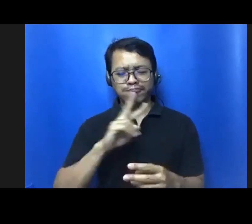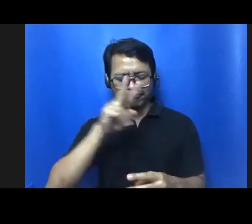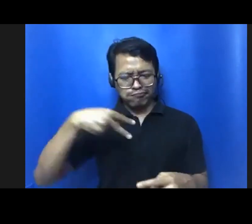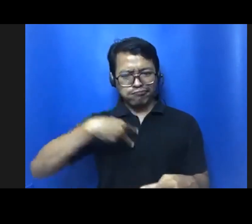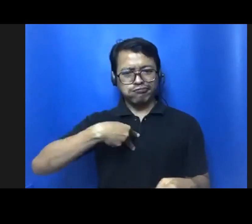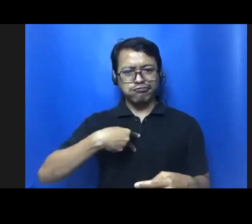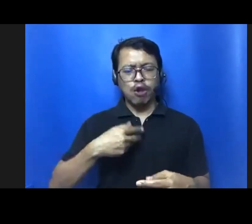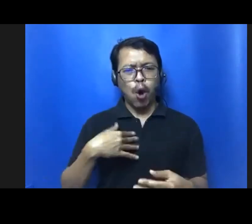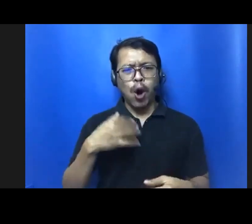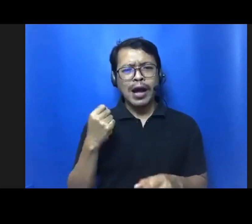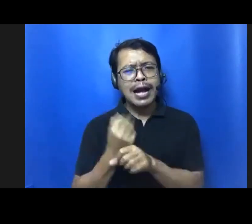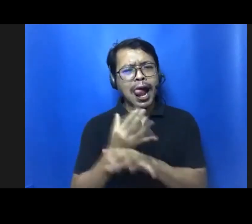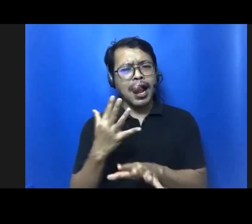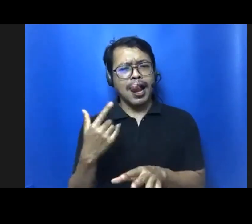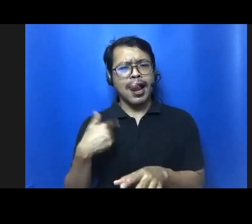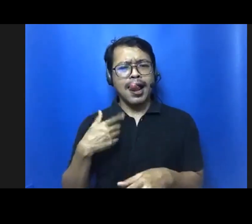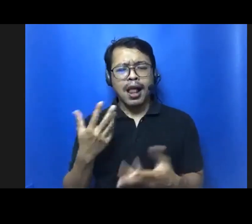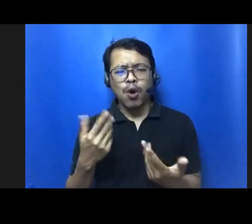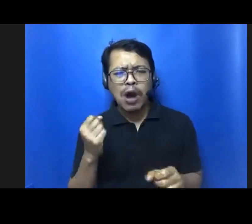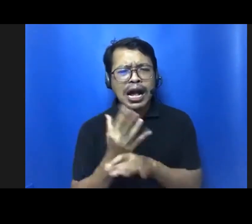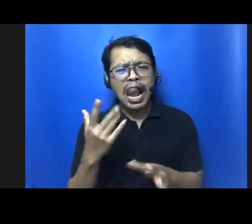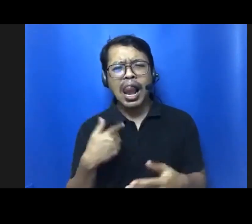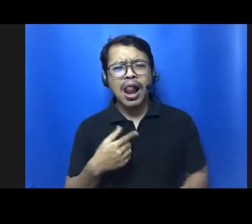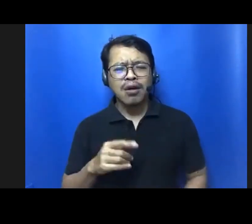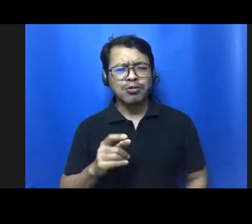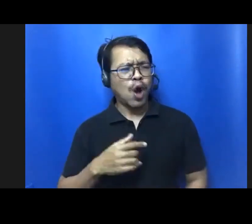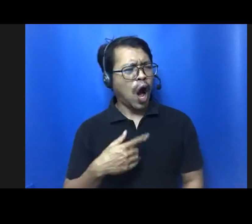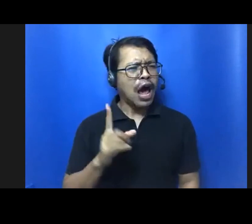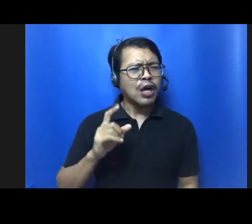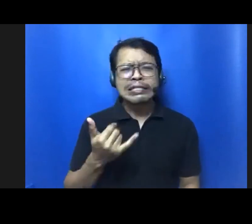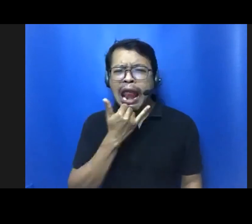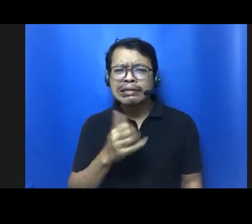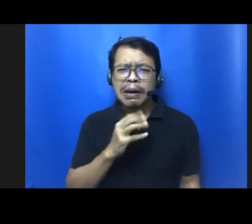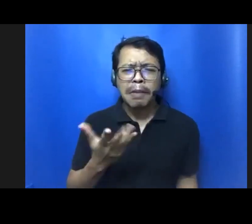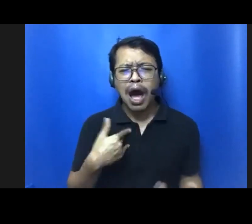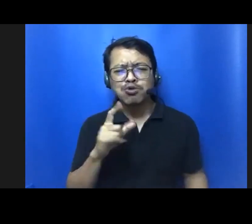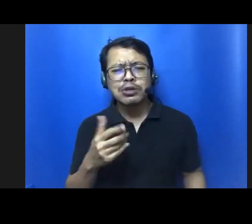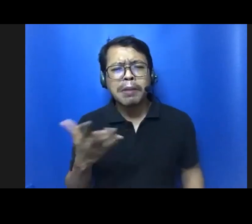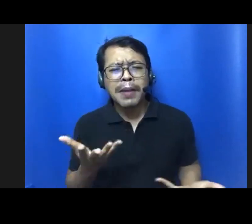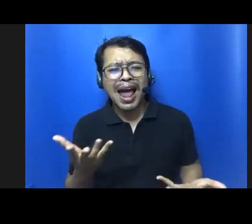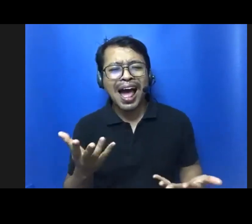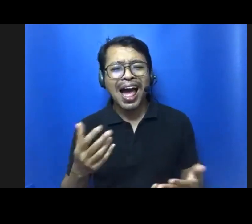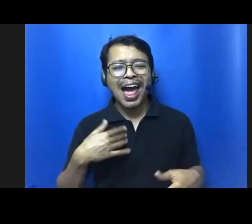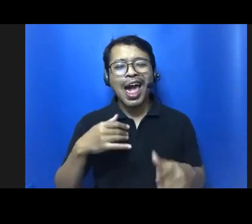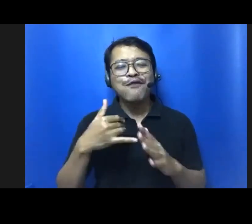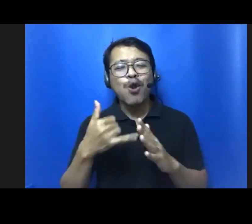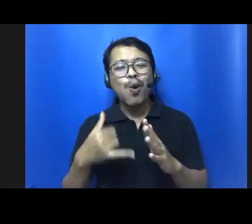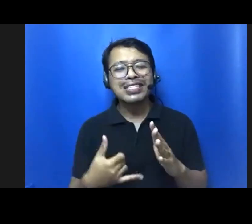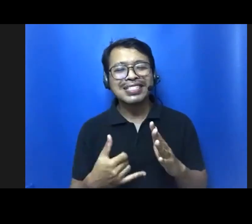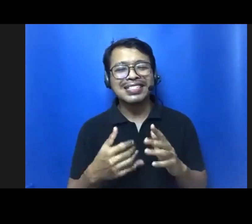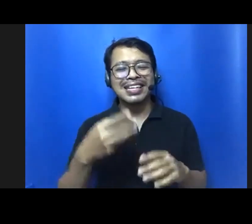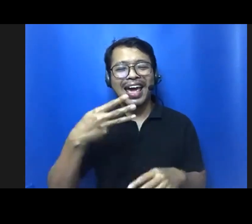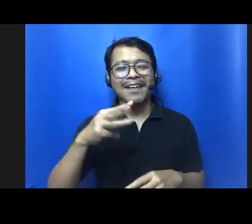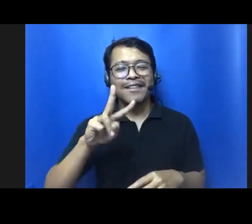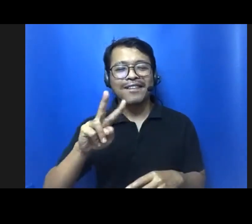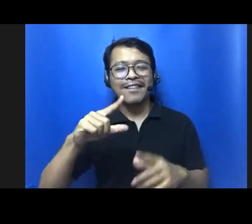gagal. Apa jalan keluar yang harus kita cari. Itu namanya kreatif. Dan yang terakhir adalah kolaborasi. Kolaborasi ini luar biasa